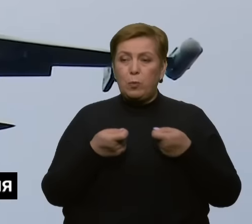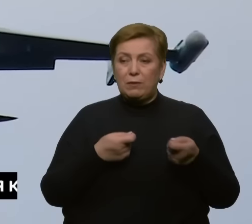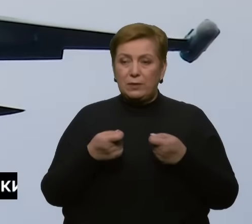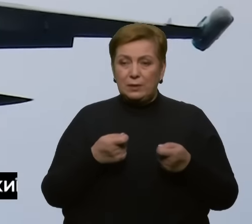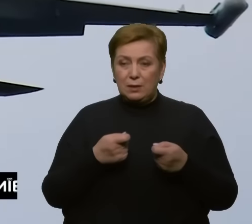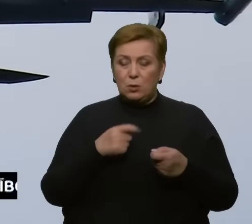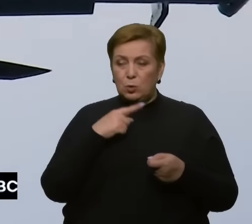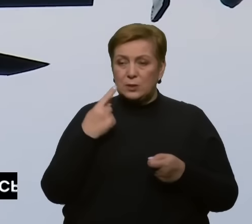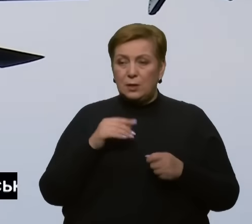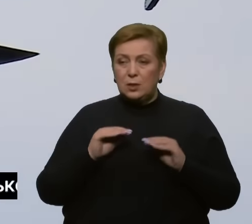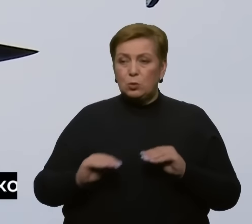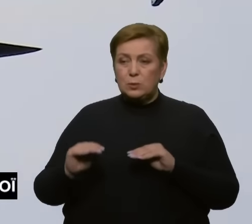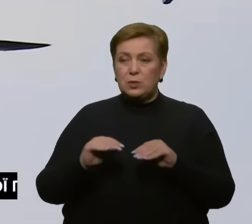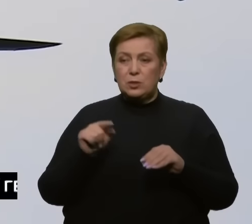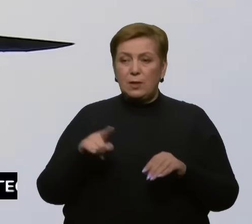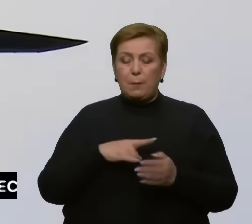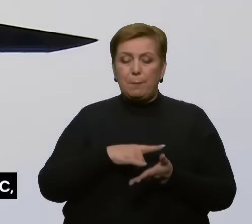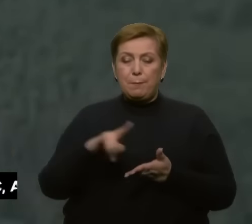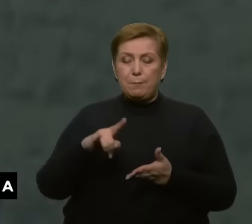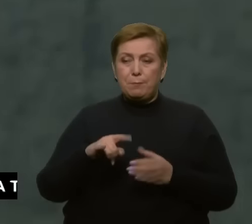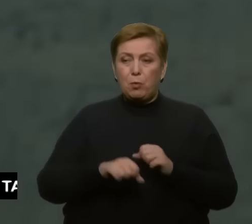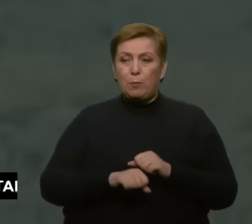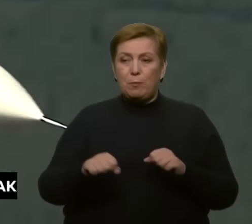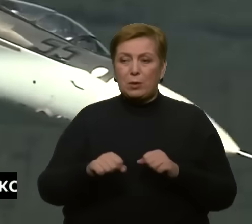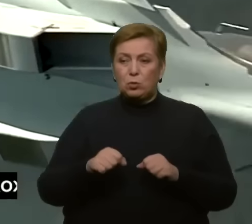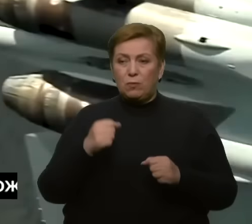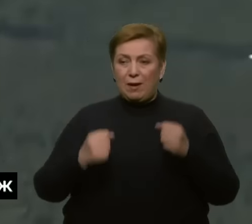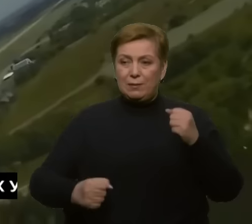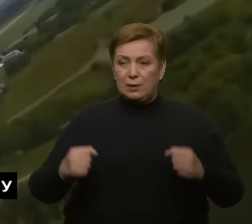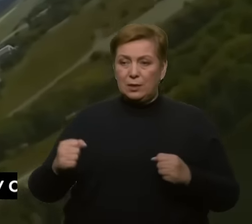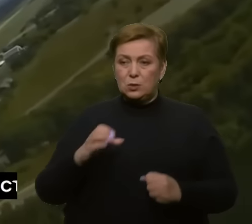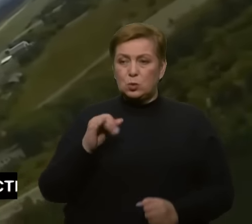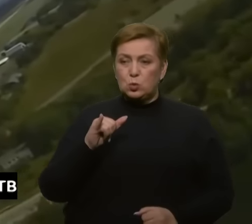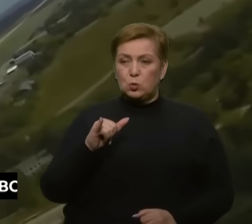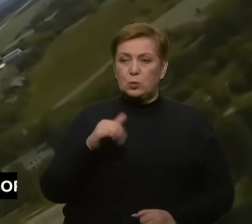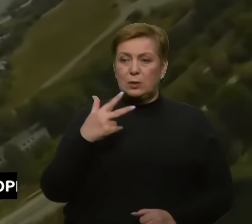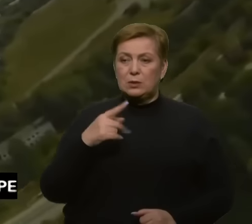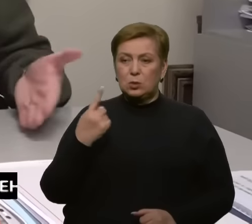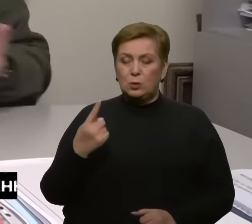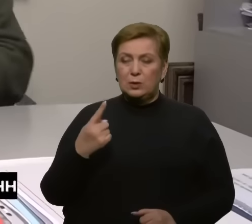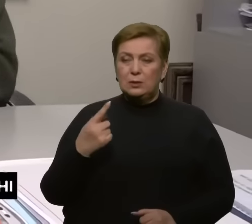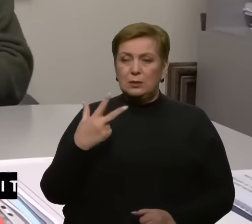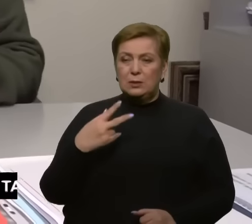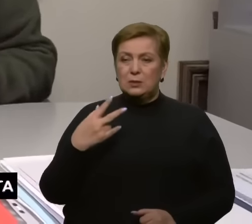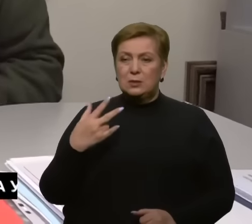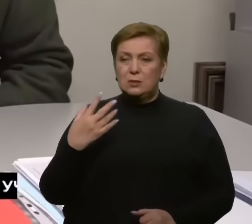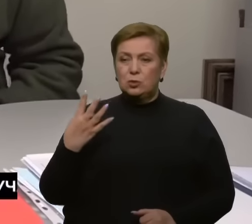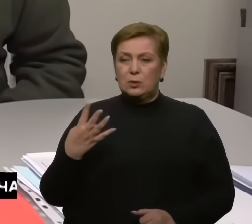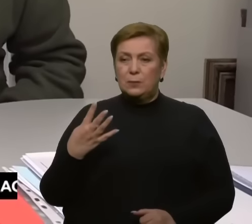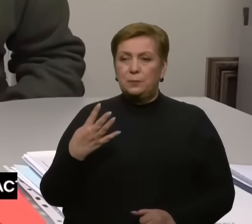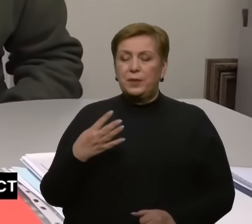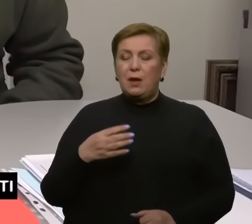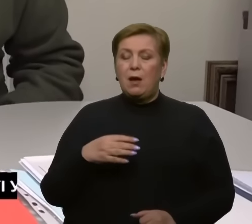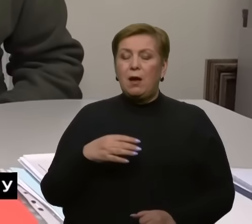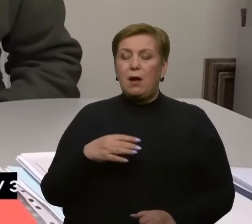сил. Росіяни розміщують там бомбардувальники Су-34 та винищувачі Су-30. У розвідці кажуть, після широкомасштабного вторгнення Росія